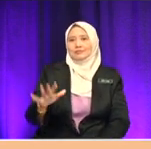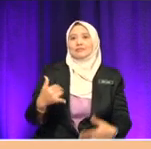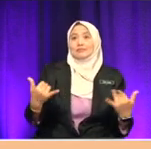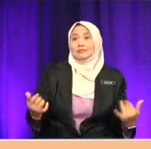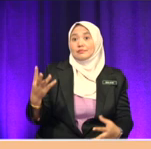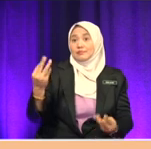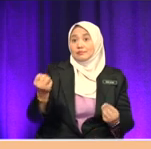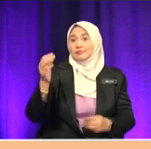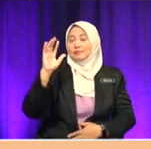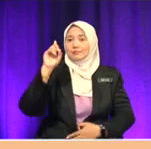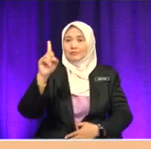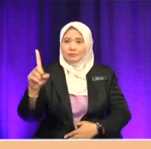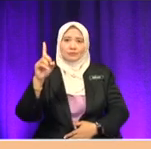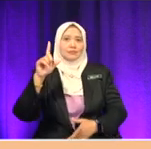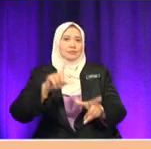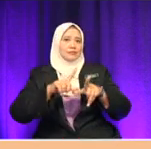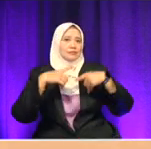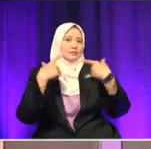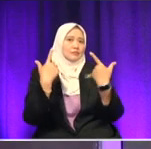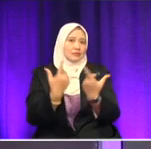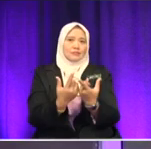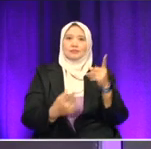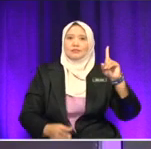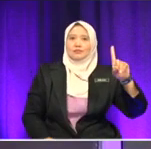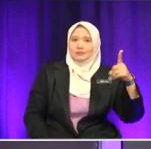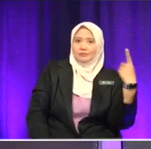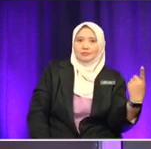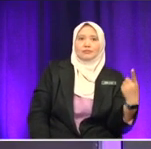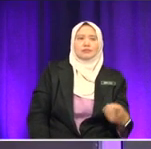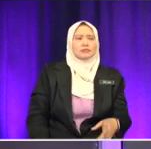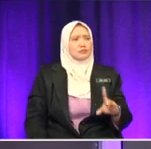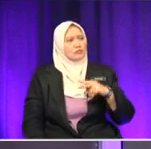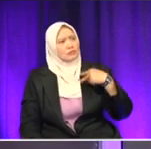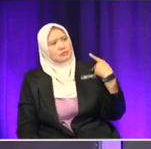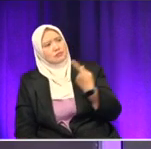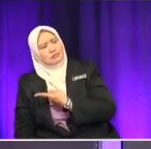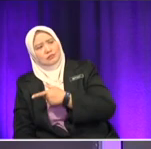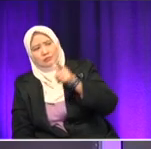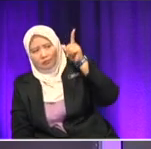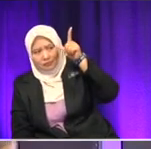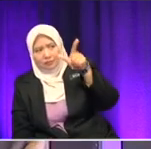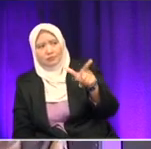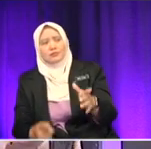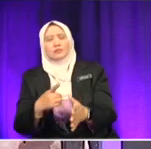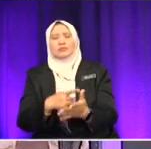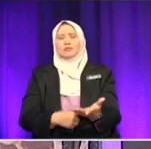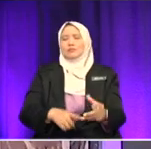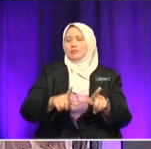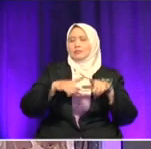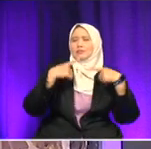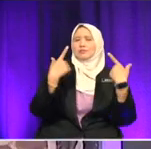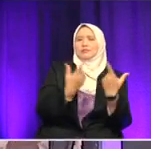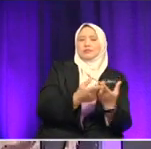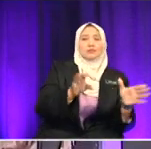bagi mikroorganisma tersebut. Jadi, bagi menentukan soalan ini, kita kena kenal pasti dahulu apakah kelas bagi gambar